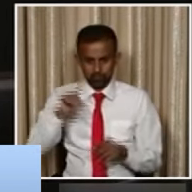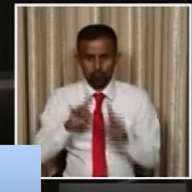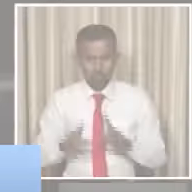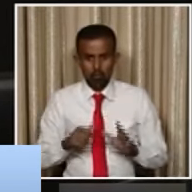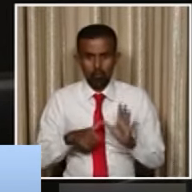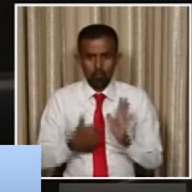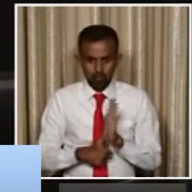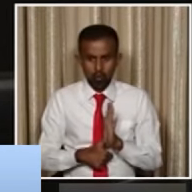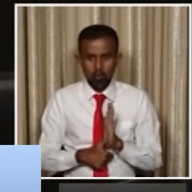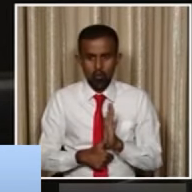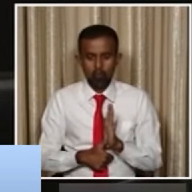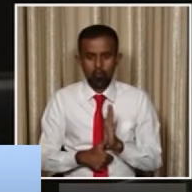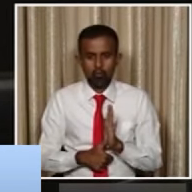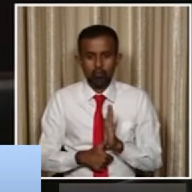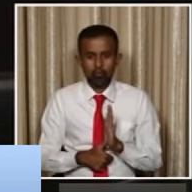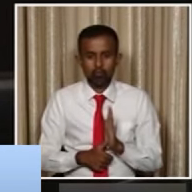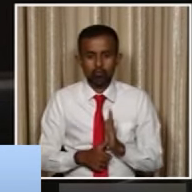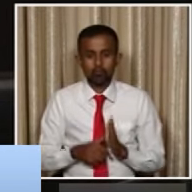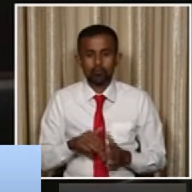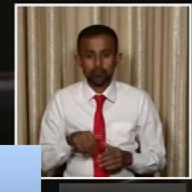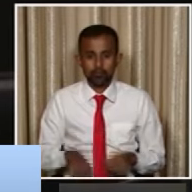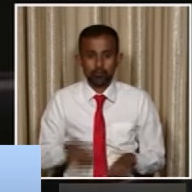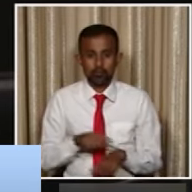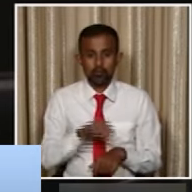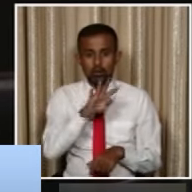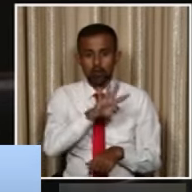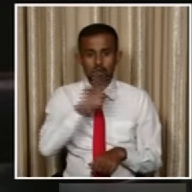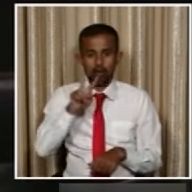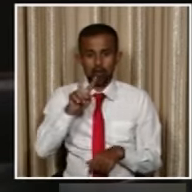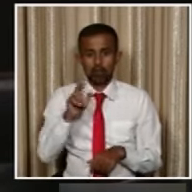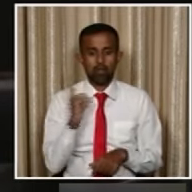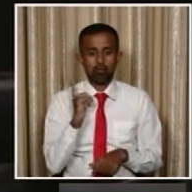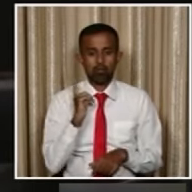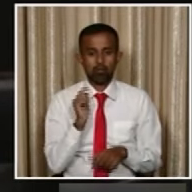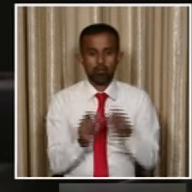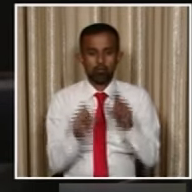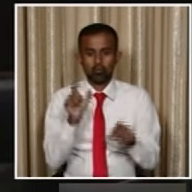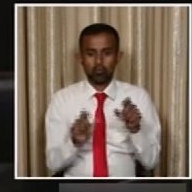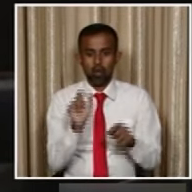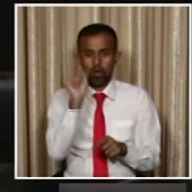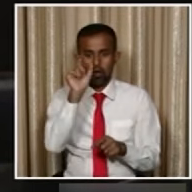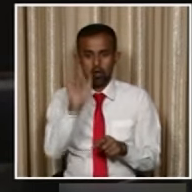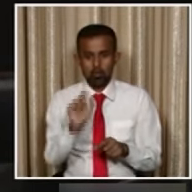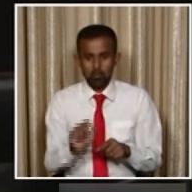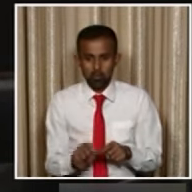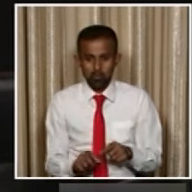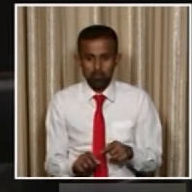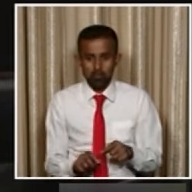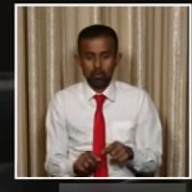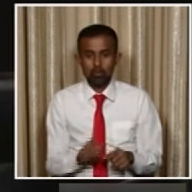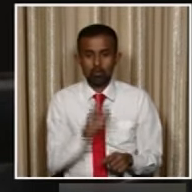ගෙනාපු පනතක්. එතකොට මේ පනත මගින් වෙන්නේ දැනටම 42ක් ආරක්ෂක හමුදා රණබිරුවන් නාමලේඛනයක් තියෙනවා නියෝග